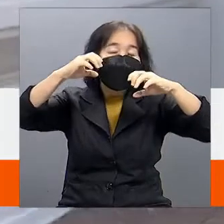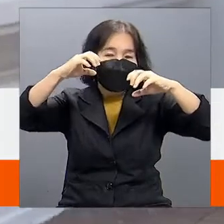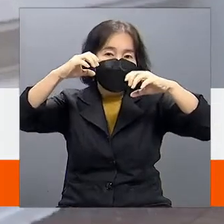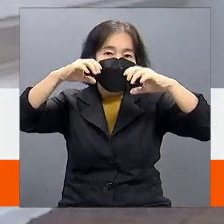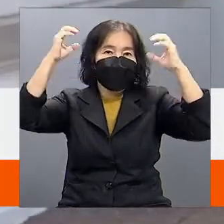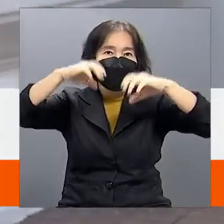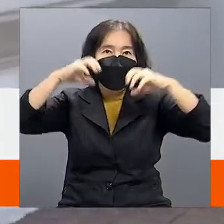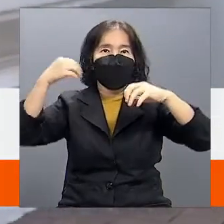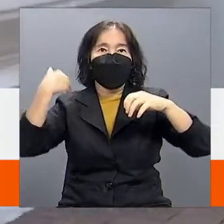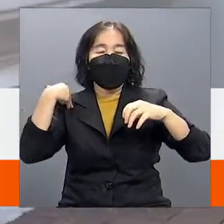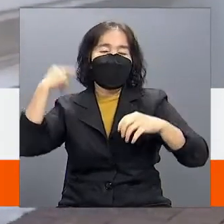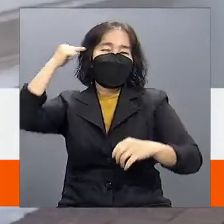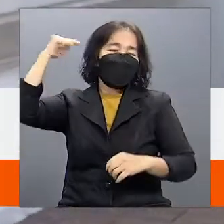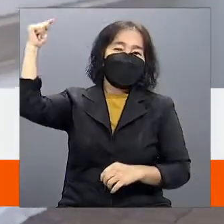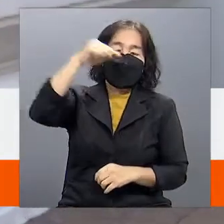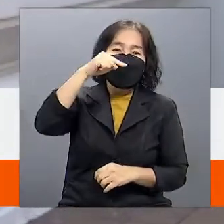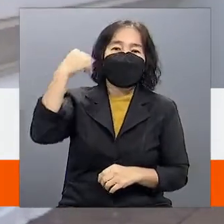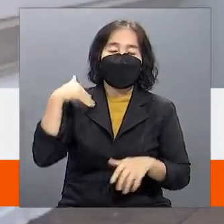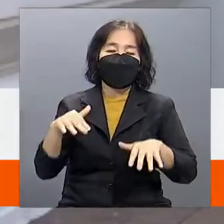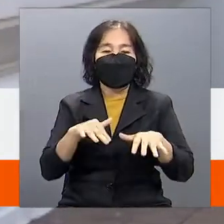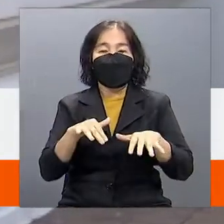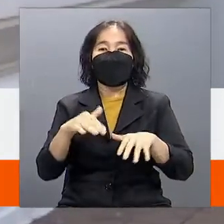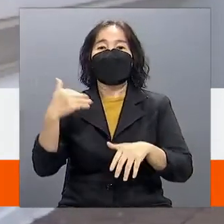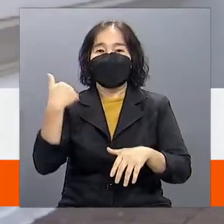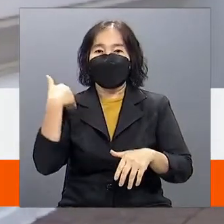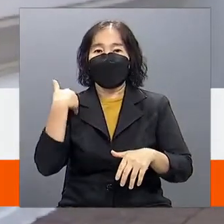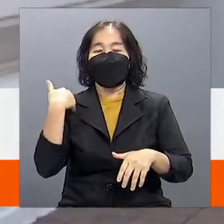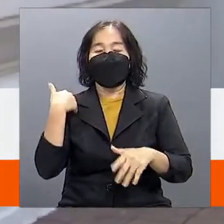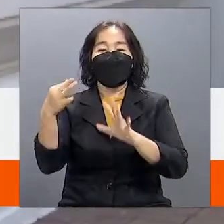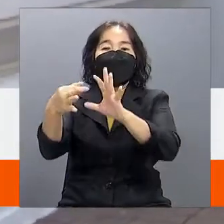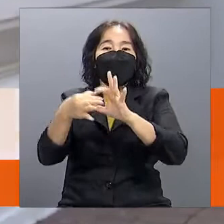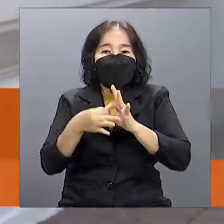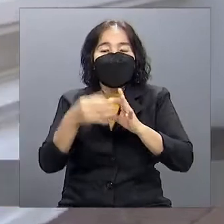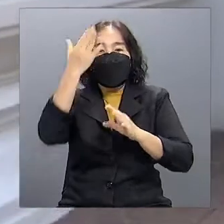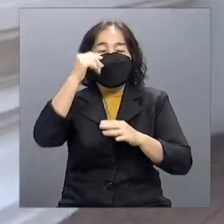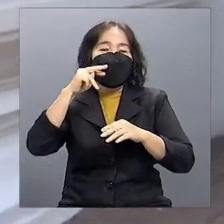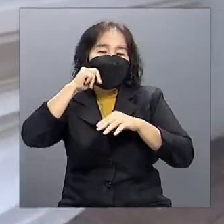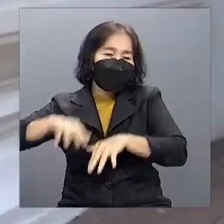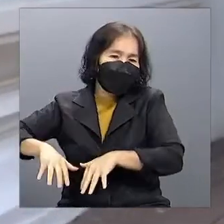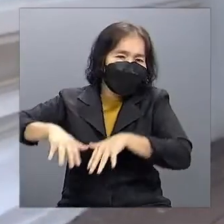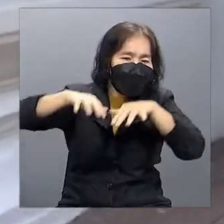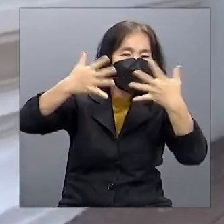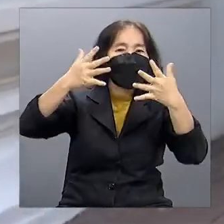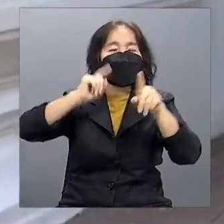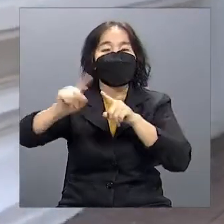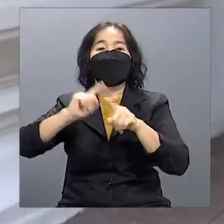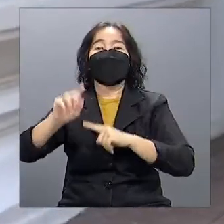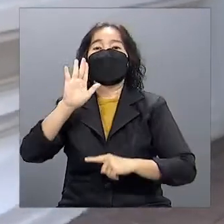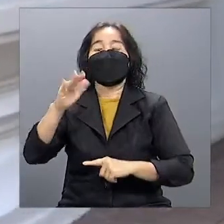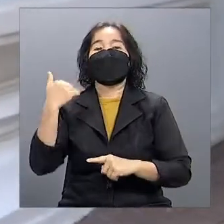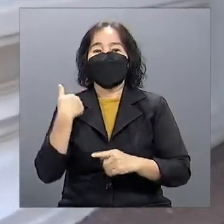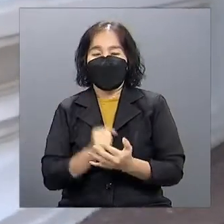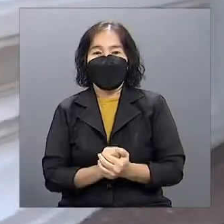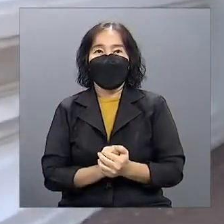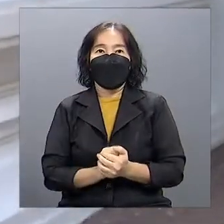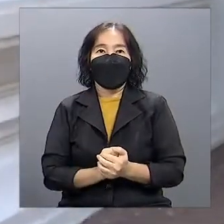ผนังเนี่ยได้รับผลกระทบจากกรณีที่มีน้ำรั่วซึมน้ำฝนรั่วซึมนะคงต้องฝากทางกร